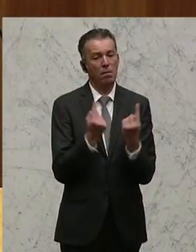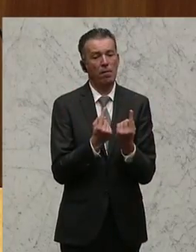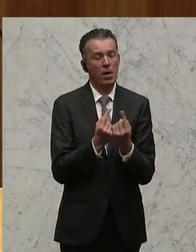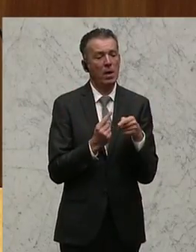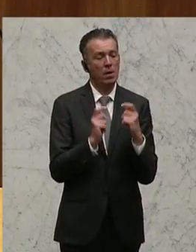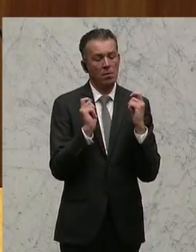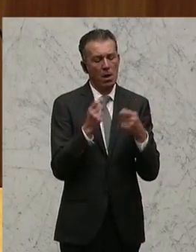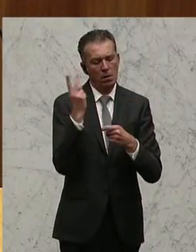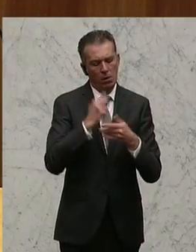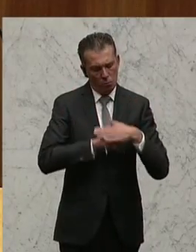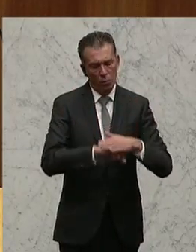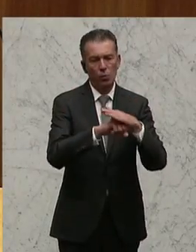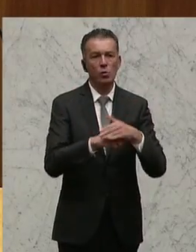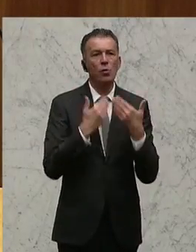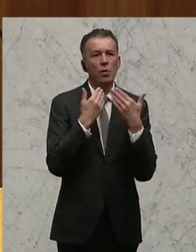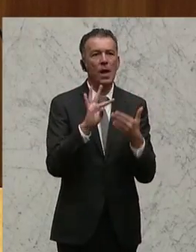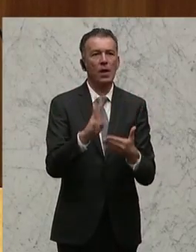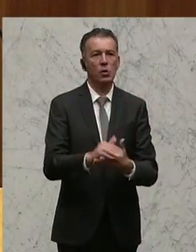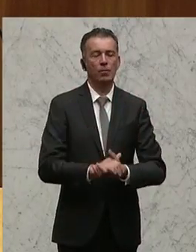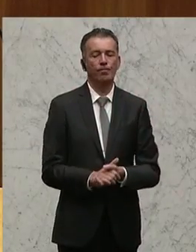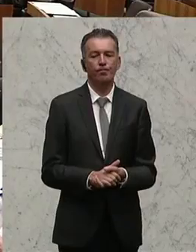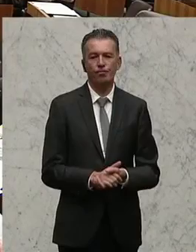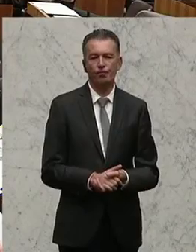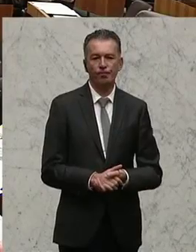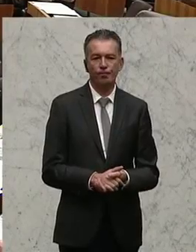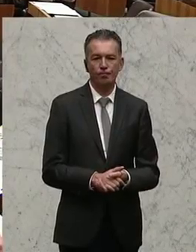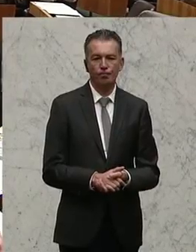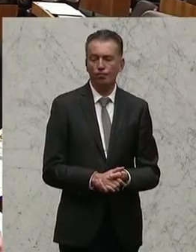diesen Antrag natürlich unterstützen. Dankeschön.